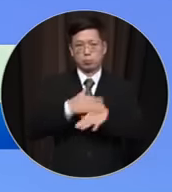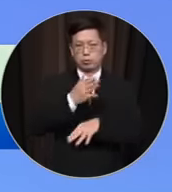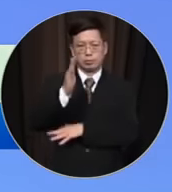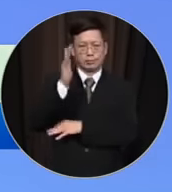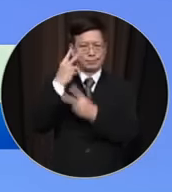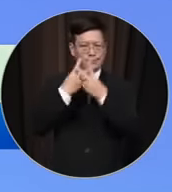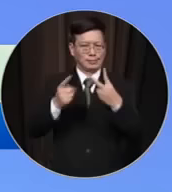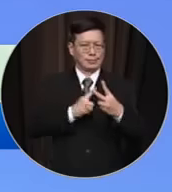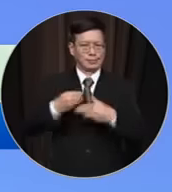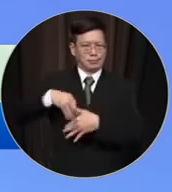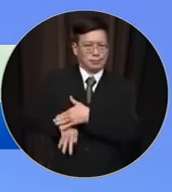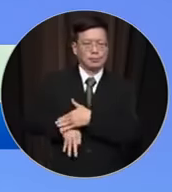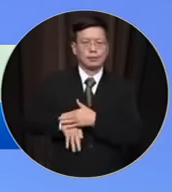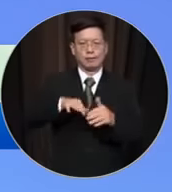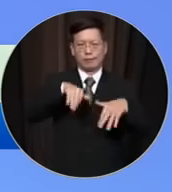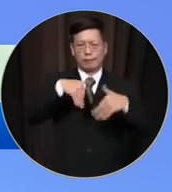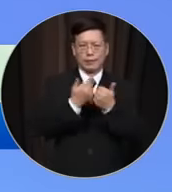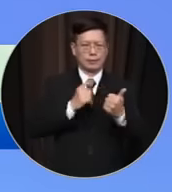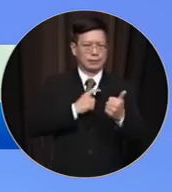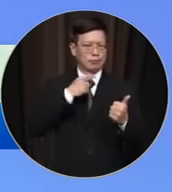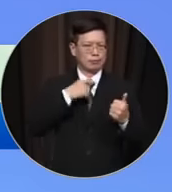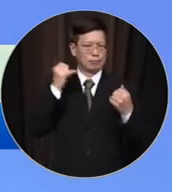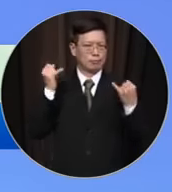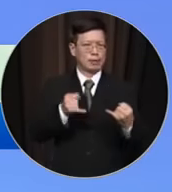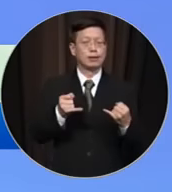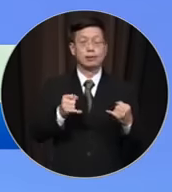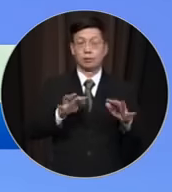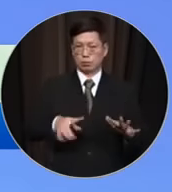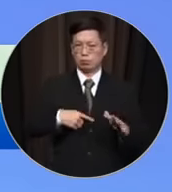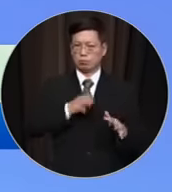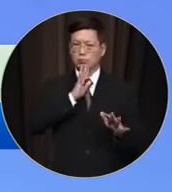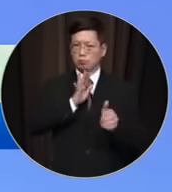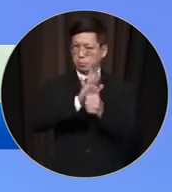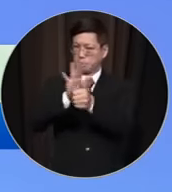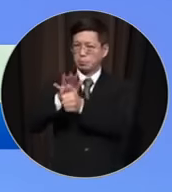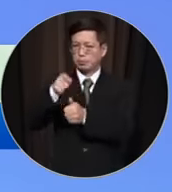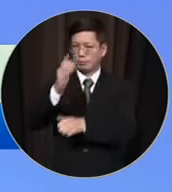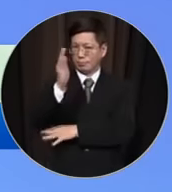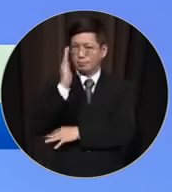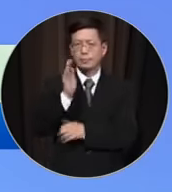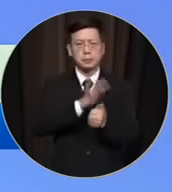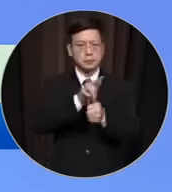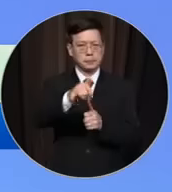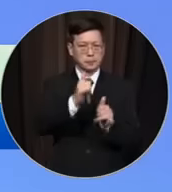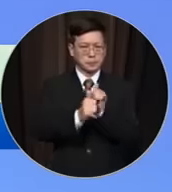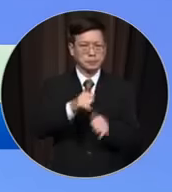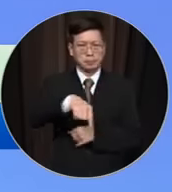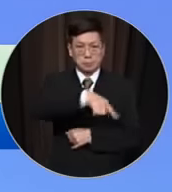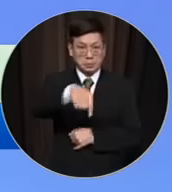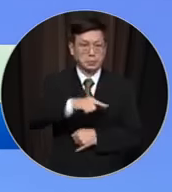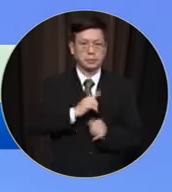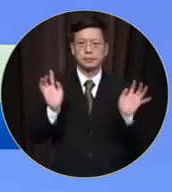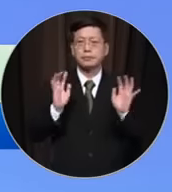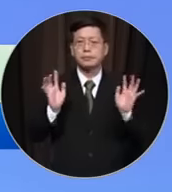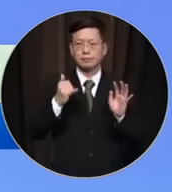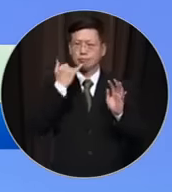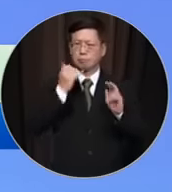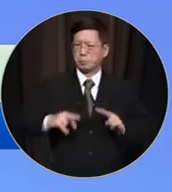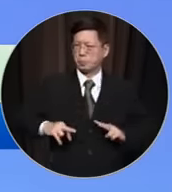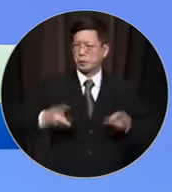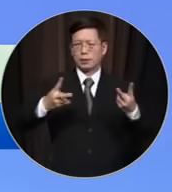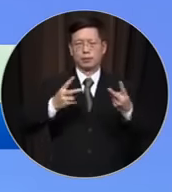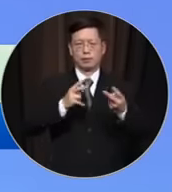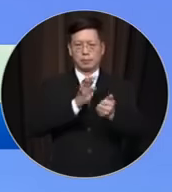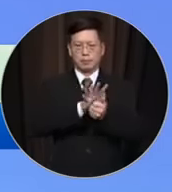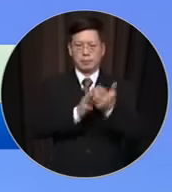客的口袋，反而造成当地人的反感。我们帮助了这个国家，我们帮助了这个国家的人民，尤其是他的小孩，翻转他的家